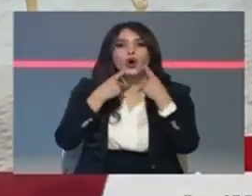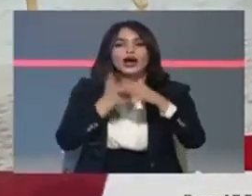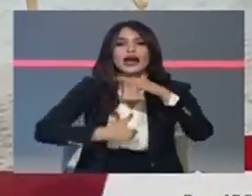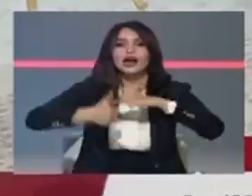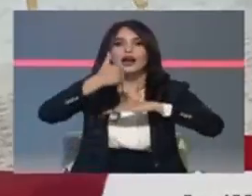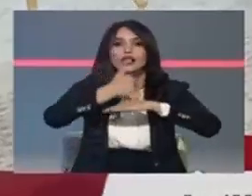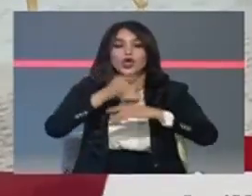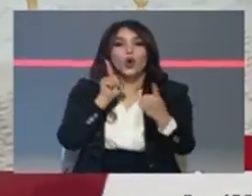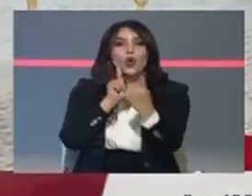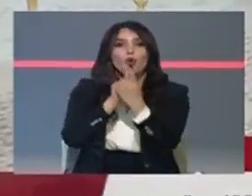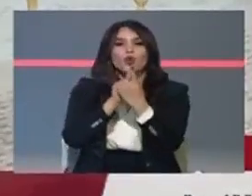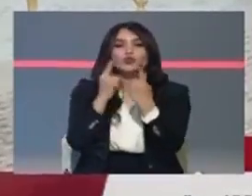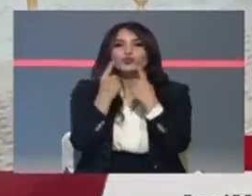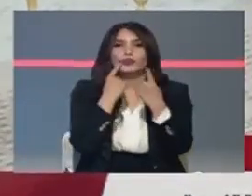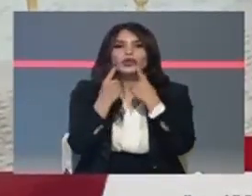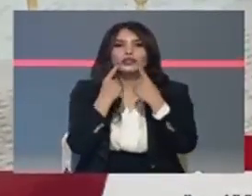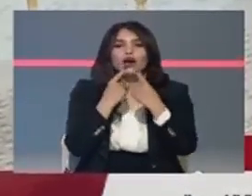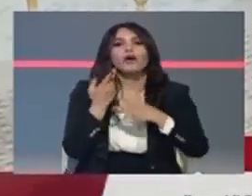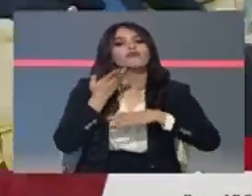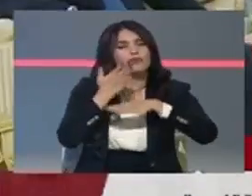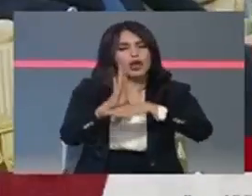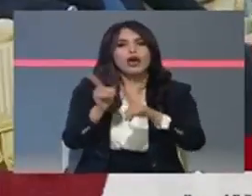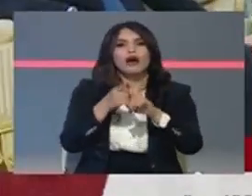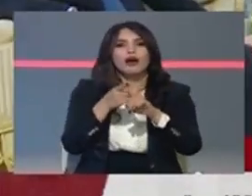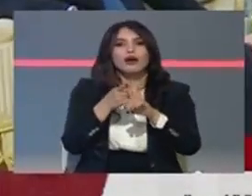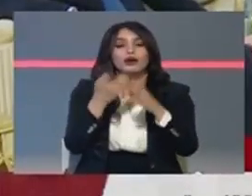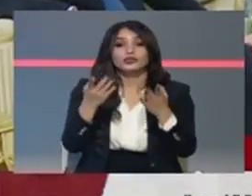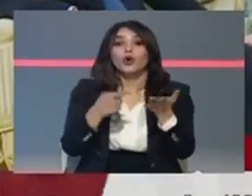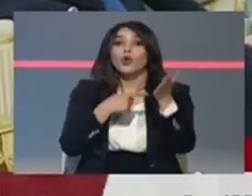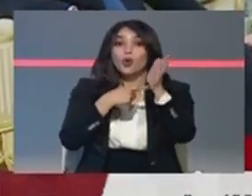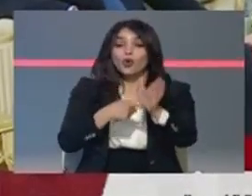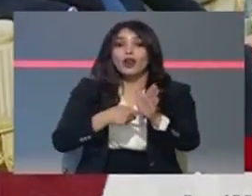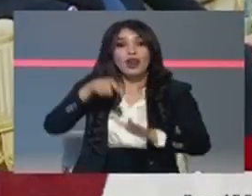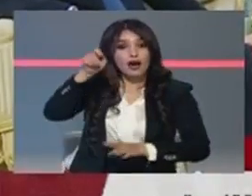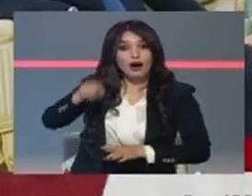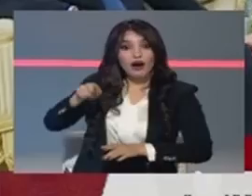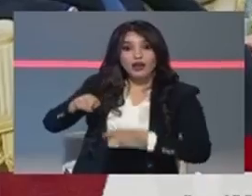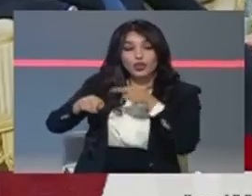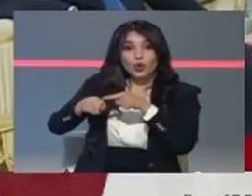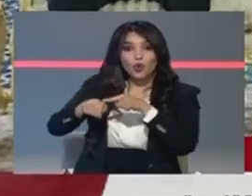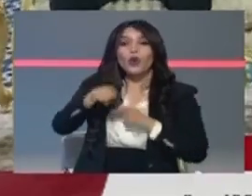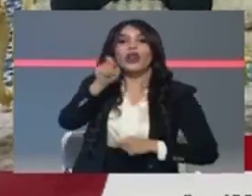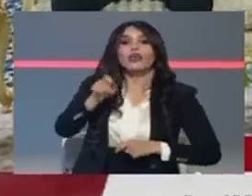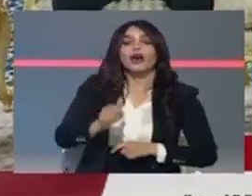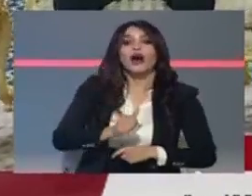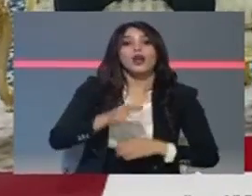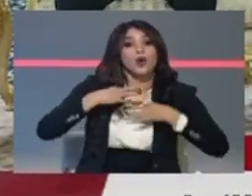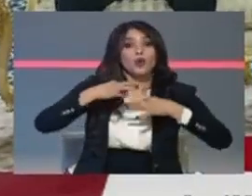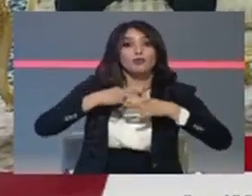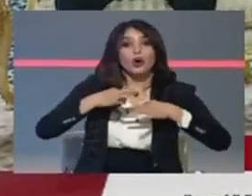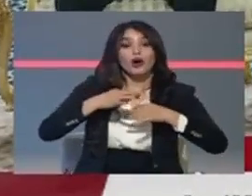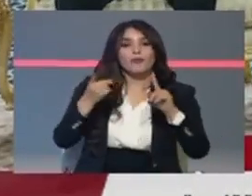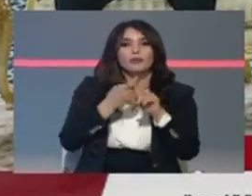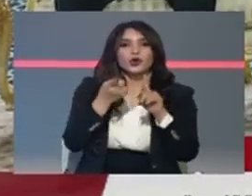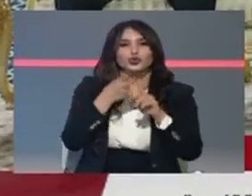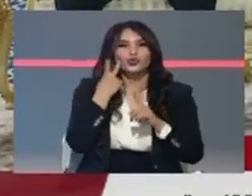ما يتم تداوله حول المصادرة، مبينا أن القضاء وحده والقضاء المستقل هو الذي يجب أن